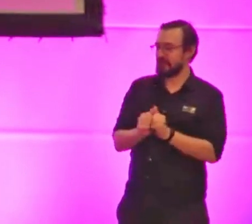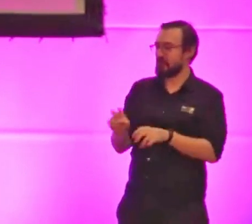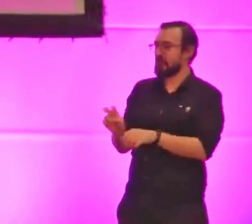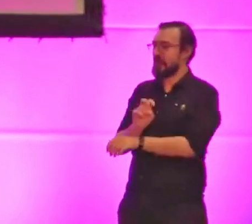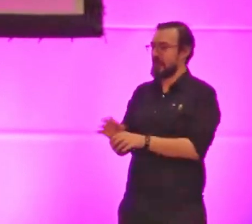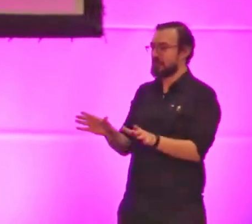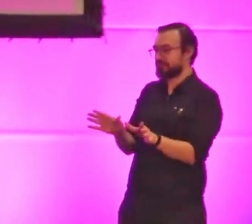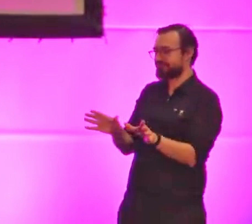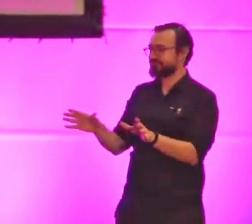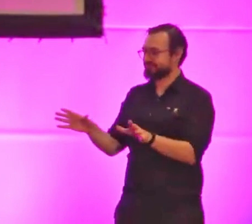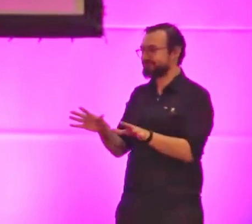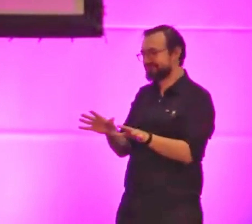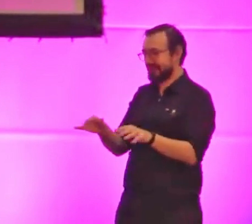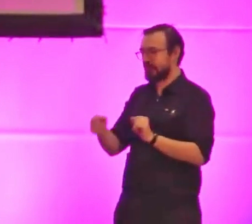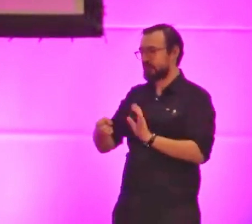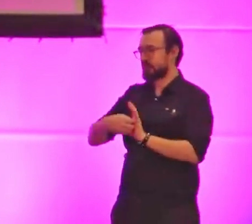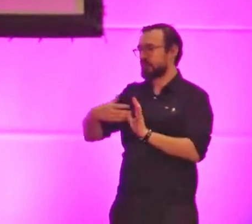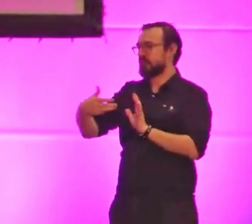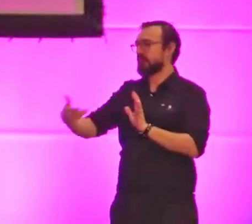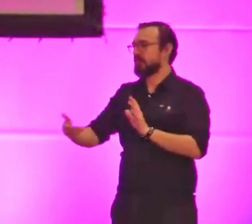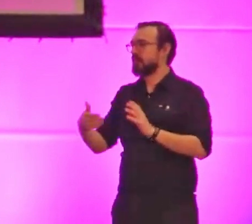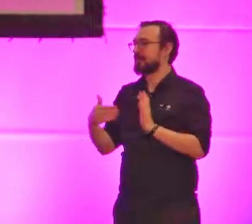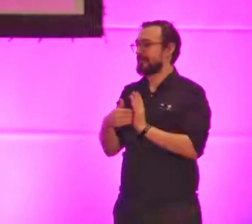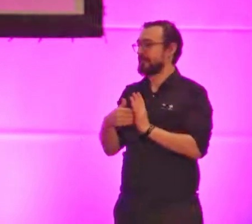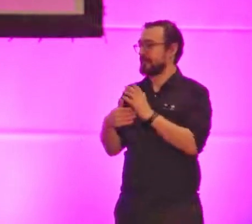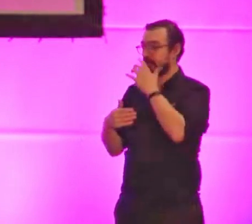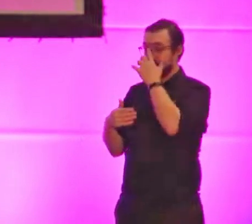periferin. Det här ledde till att